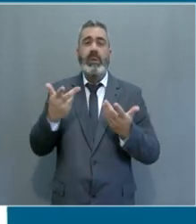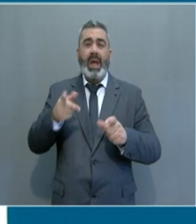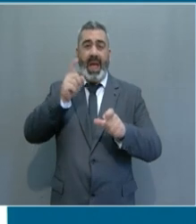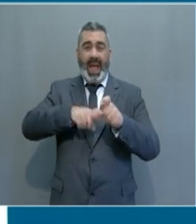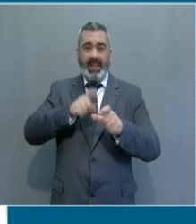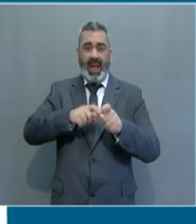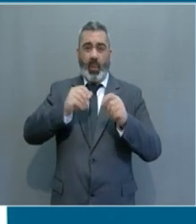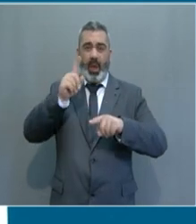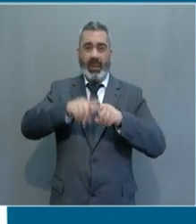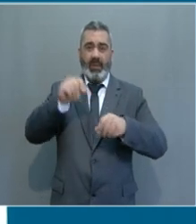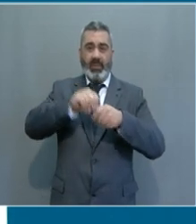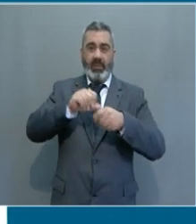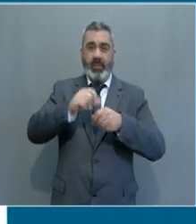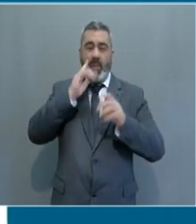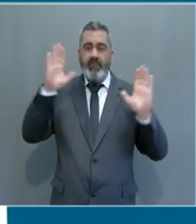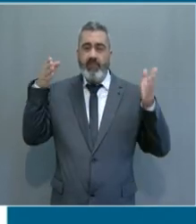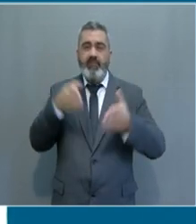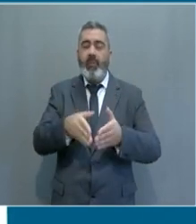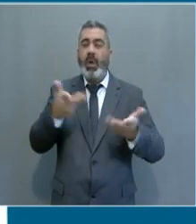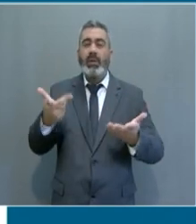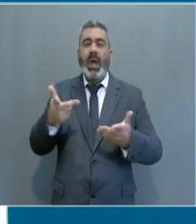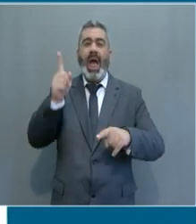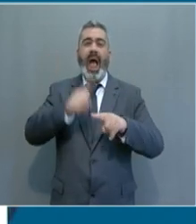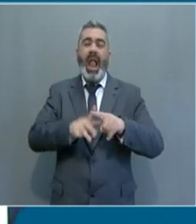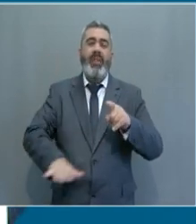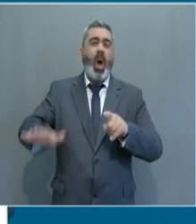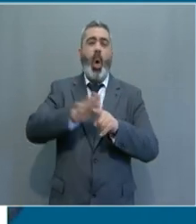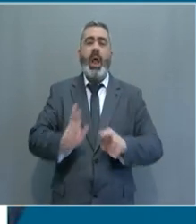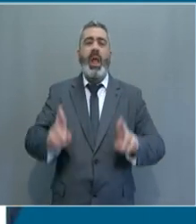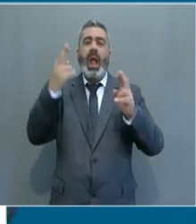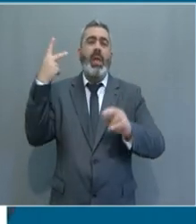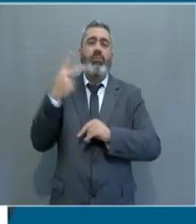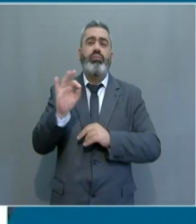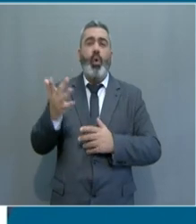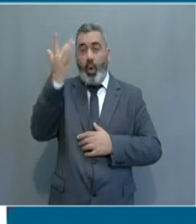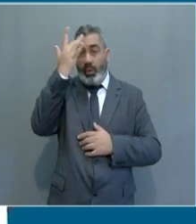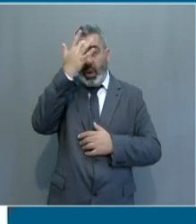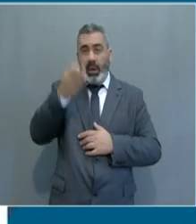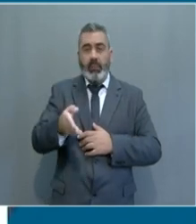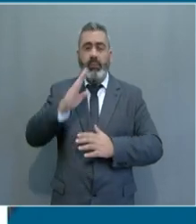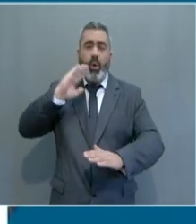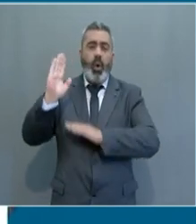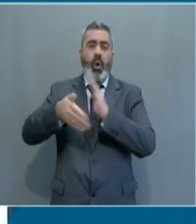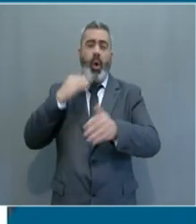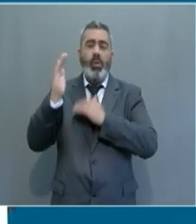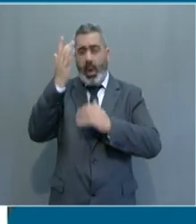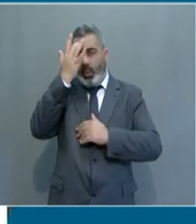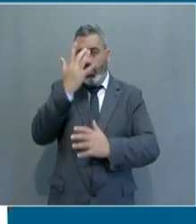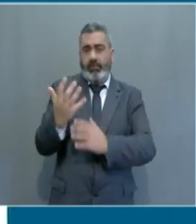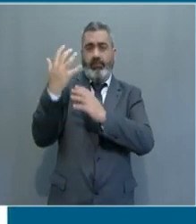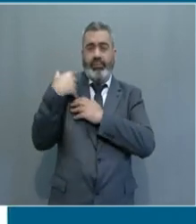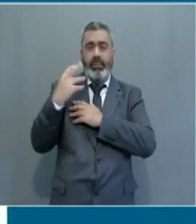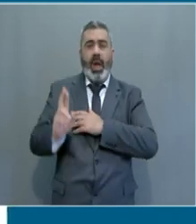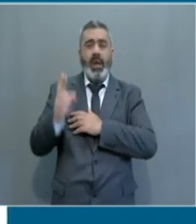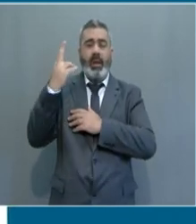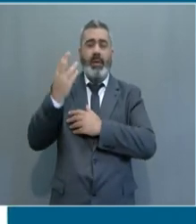ενεργειακή καρδιά της χώρας, την Κοζάνη. Ένα νομό που δεκαετίες ολόκληρες τροφοδοτεί με ενέργεια την ανάπτυξη του τόπου και